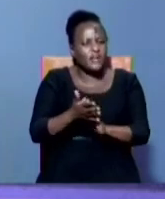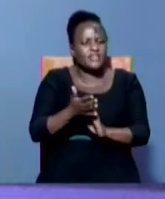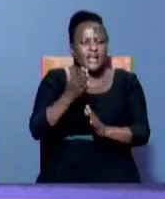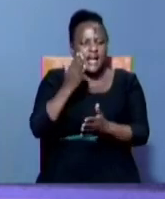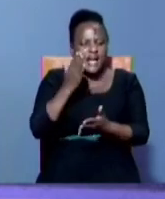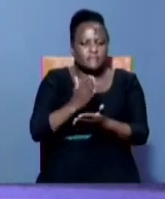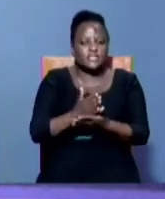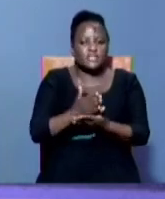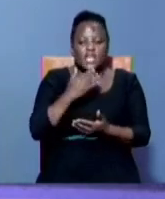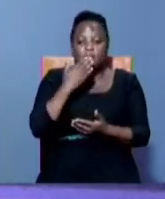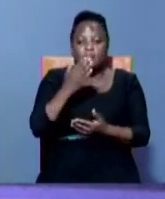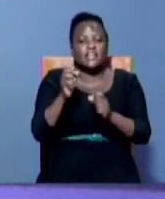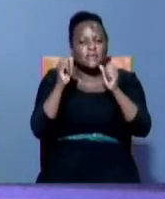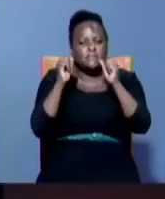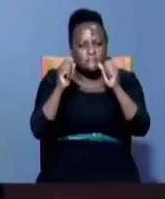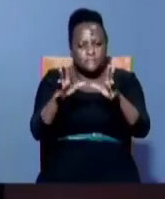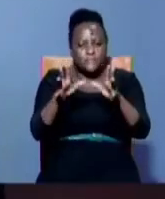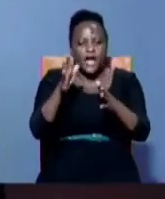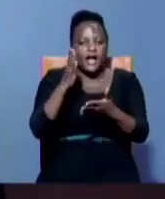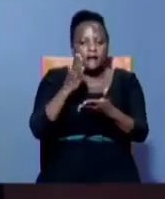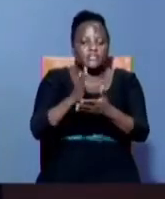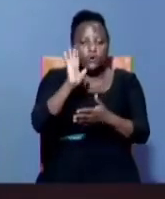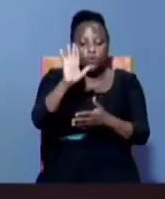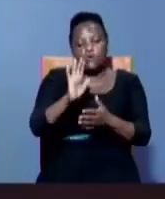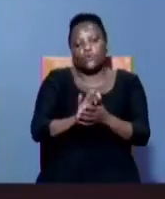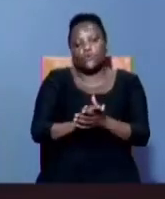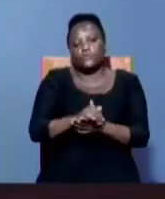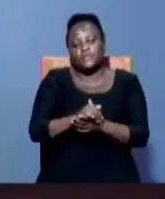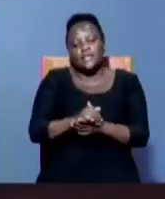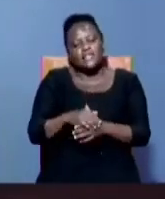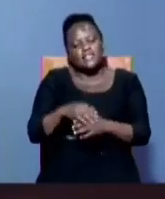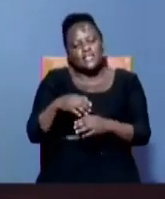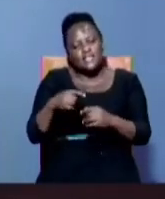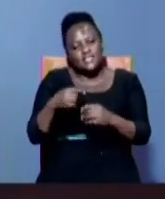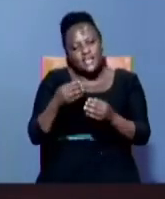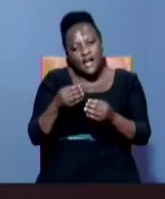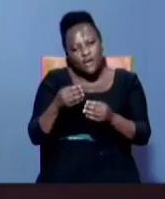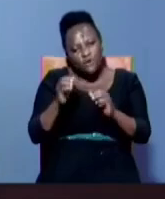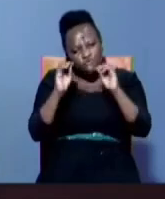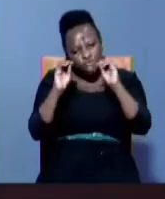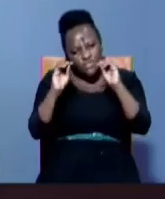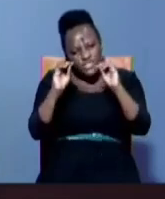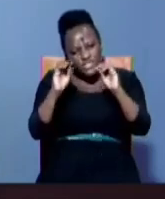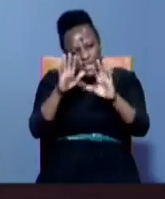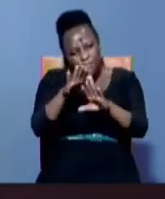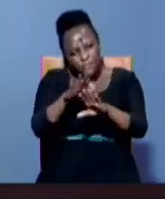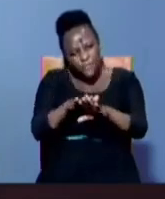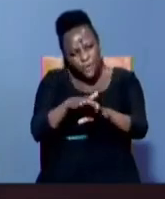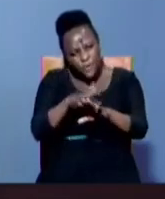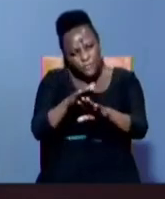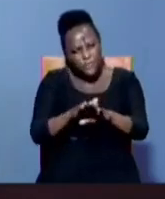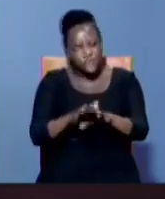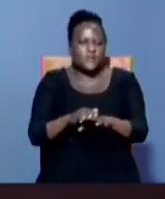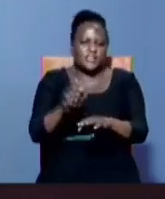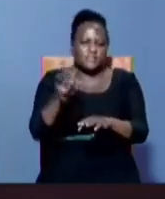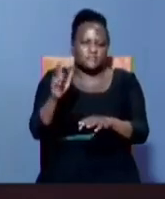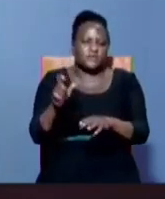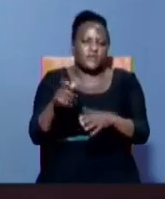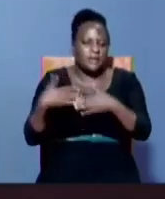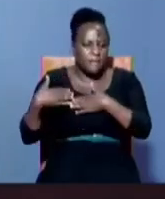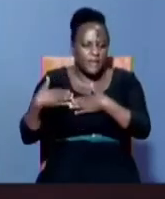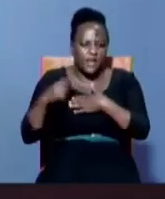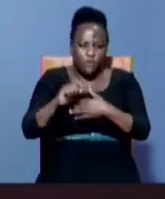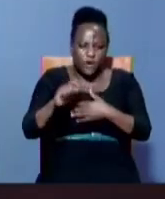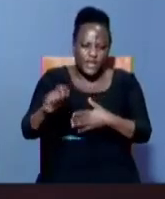habari ya nyayo zinapokutana. Ndio maana nataka niende pole pole, ili mwenye kuandika andike, mwenye kusikiliza asikilize,